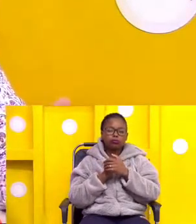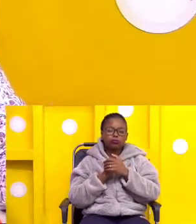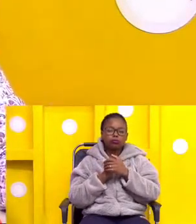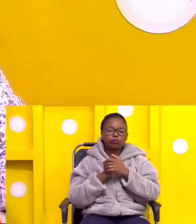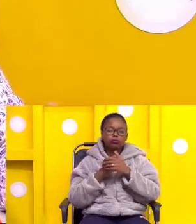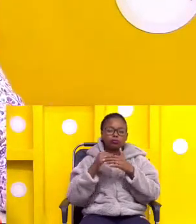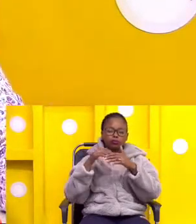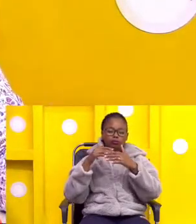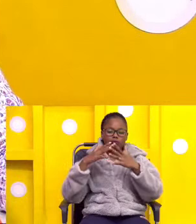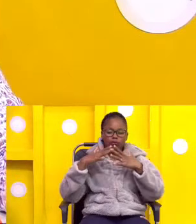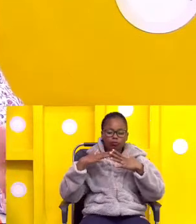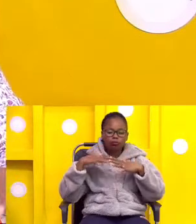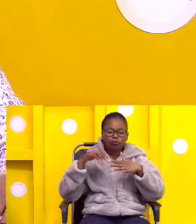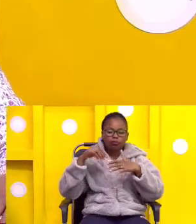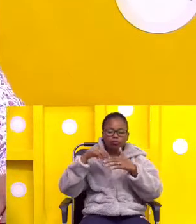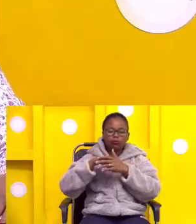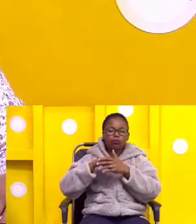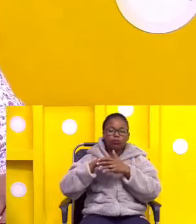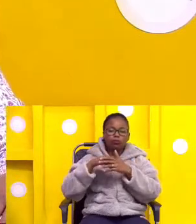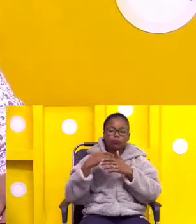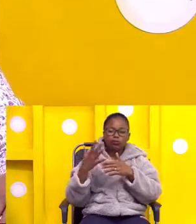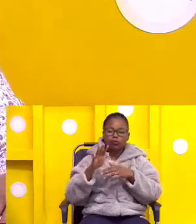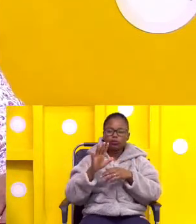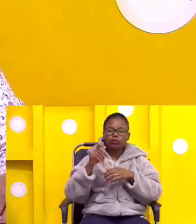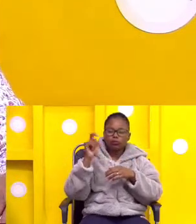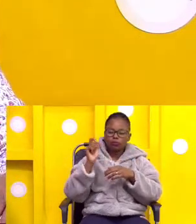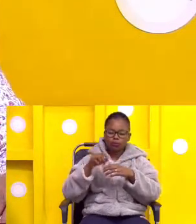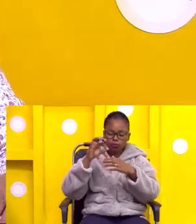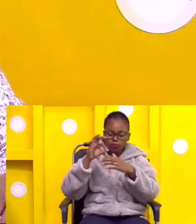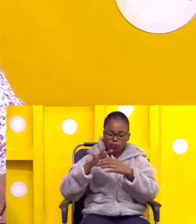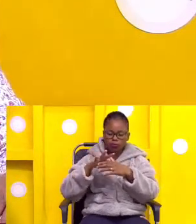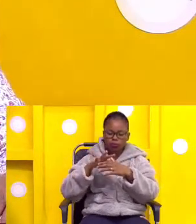Mikire ine anya maundu kahanda ciugo njega.